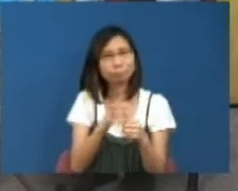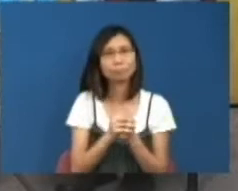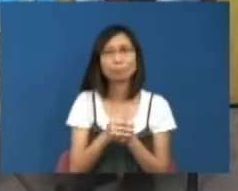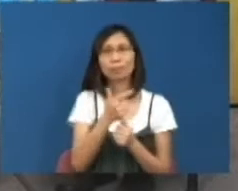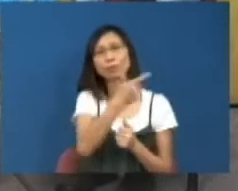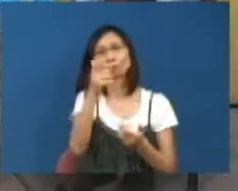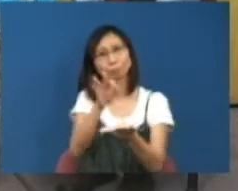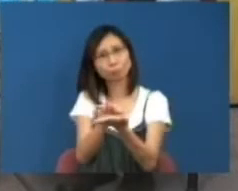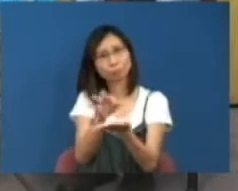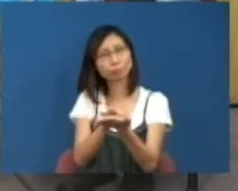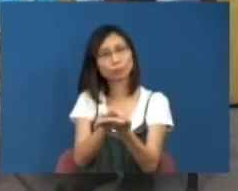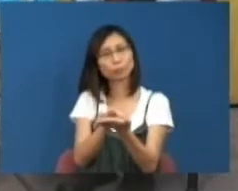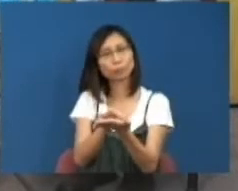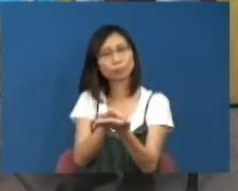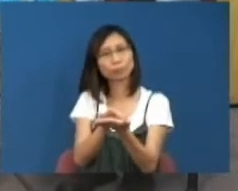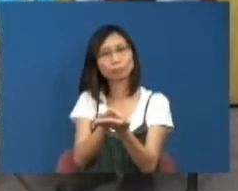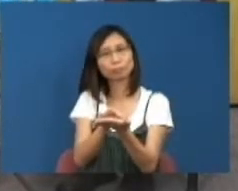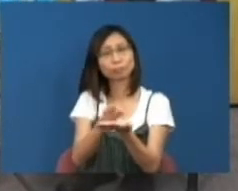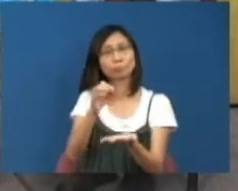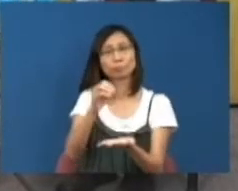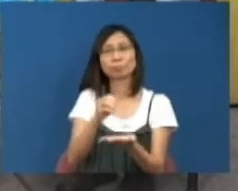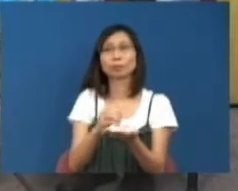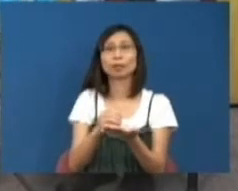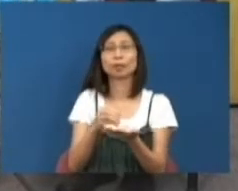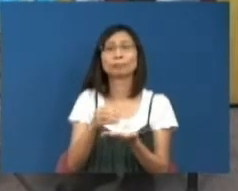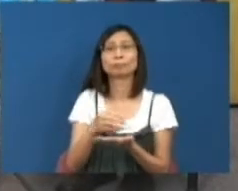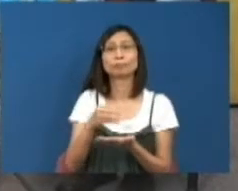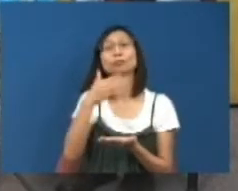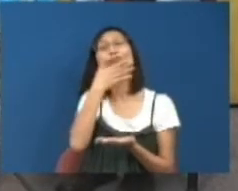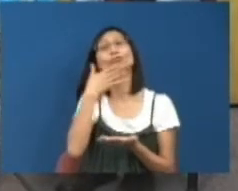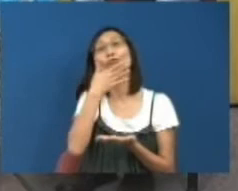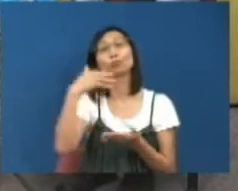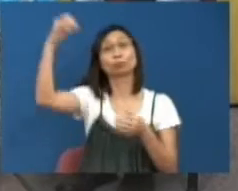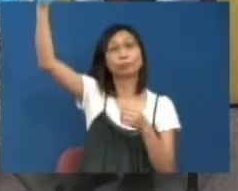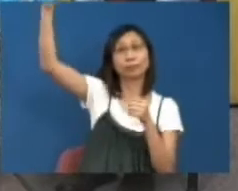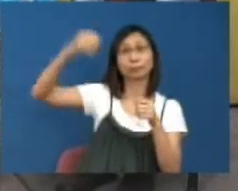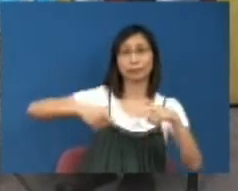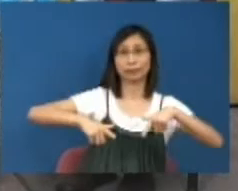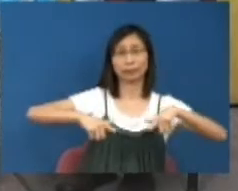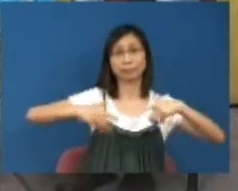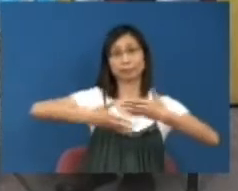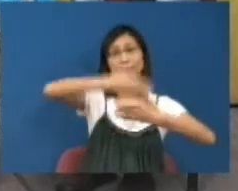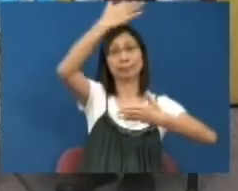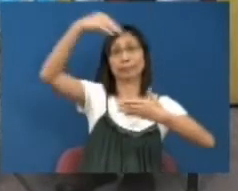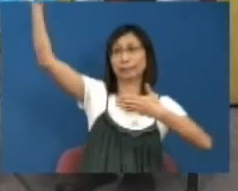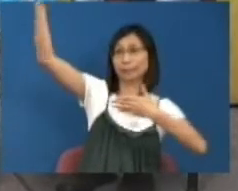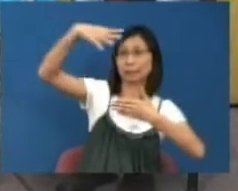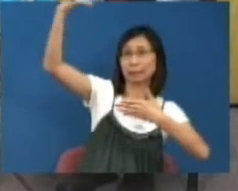有好多地方咧，日頭就算俾太陽曬住，好高温咧，佢晚頭好涼噶，即係個温差咧